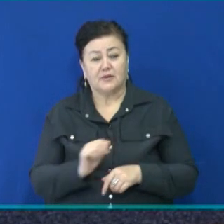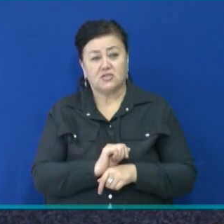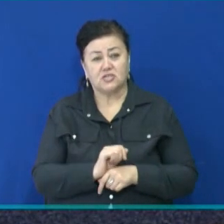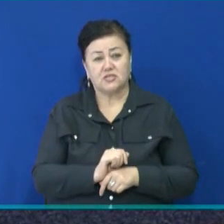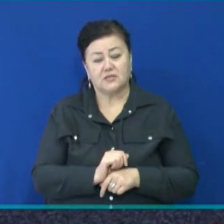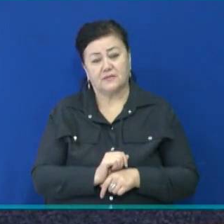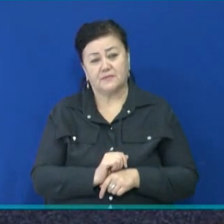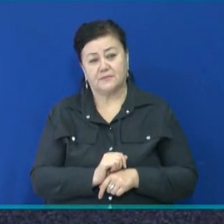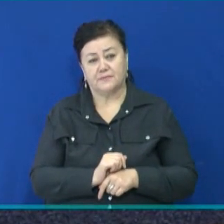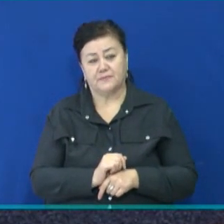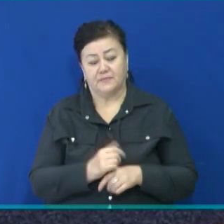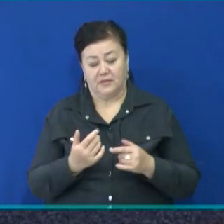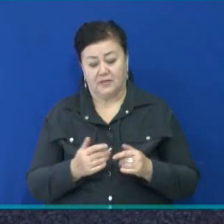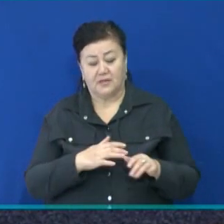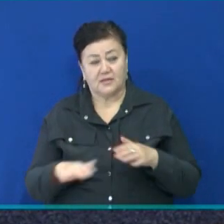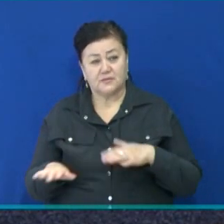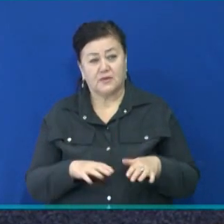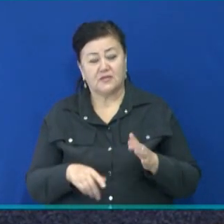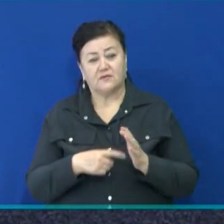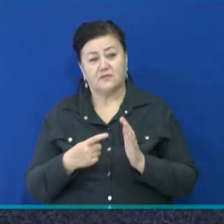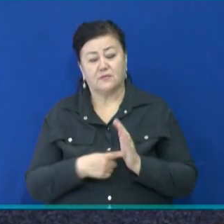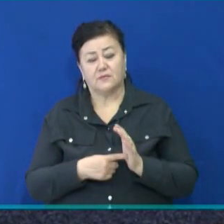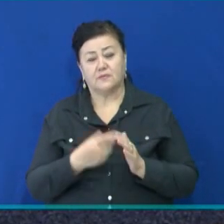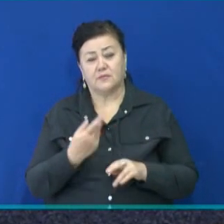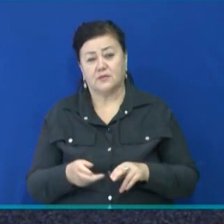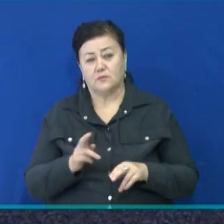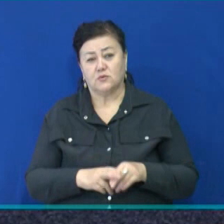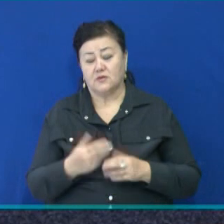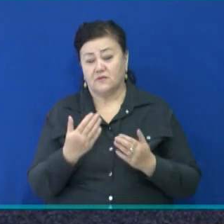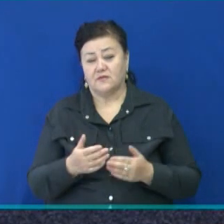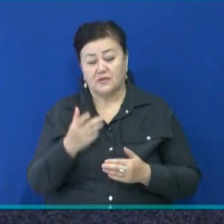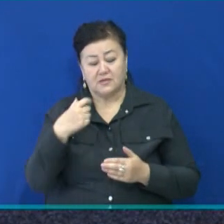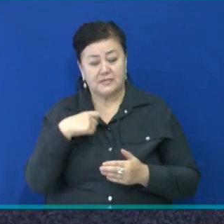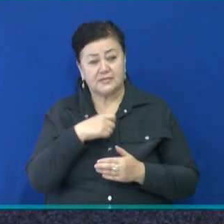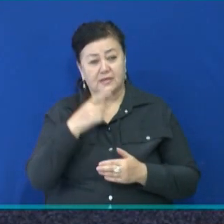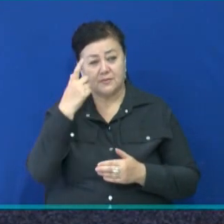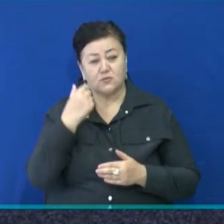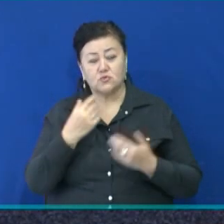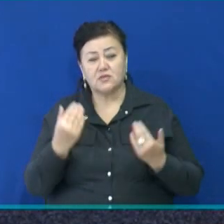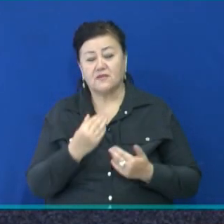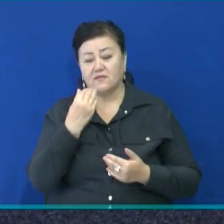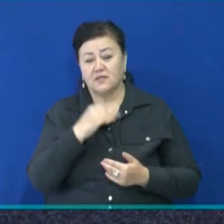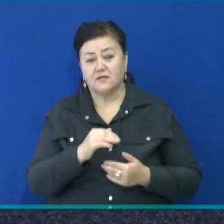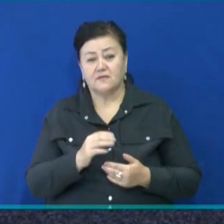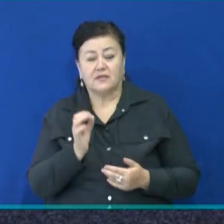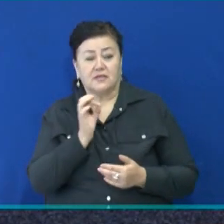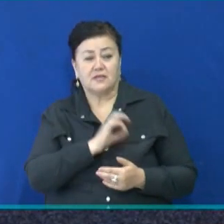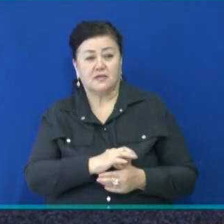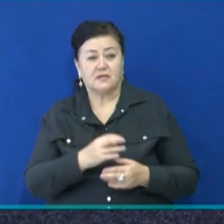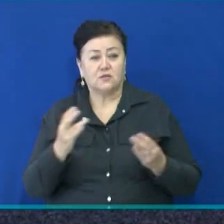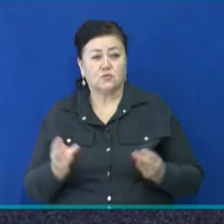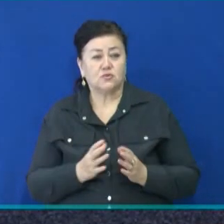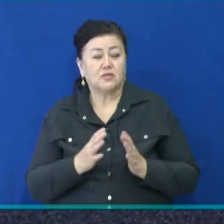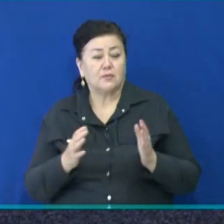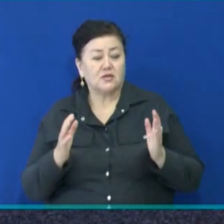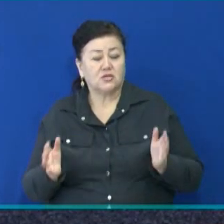Мы сейчас рассматриваем этот вопрос, потому что вы и сами знаете, что его нужно эффективно использовать. Его можно отправлять только на